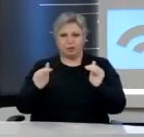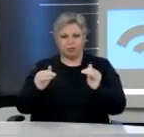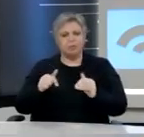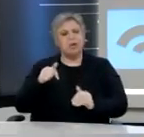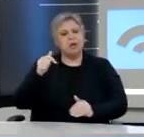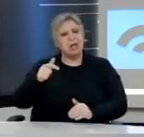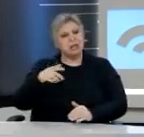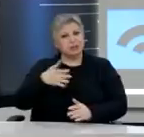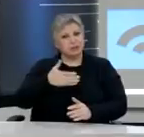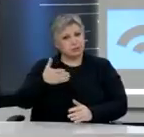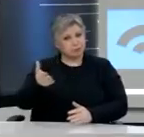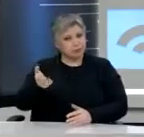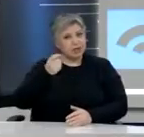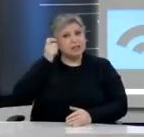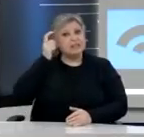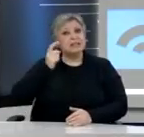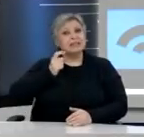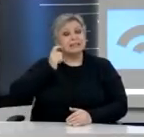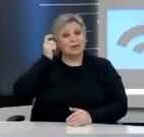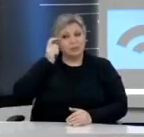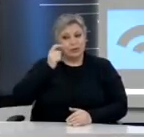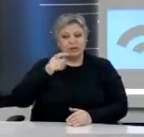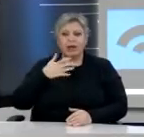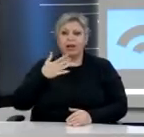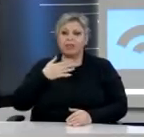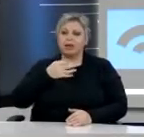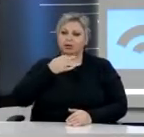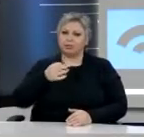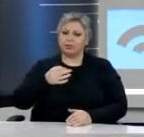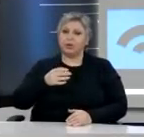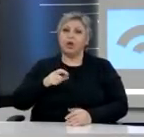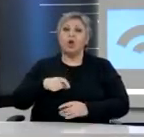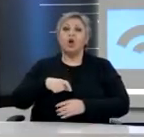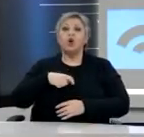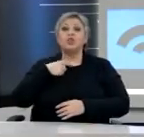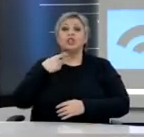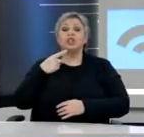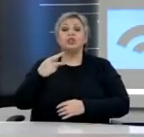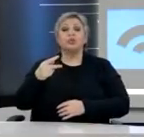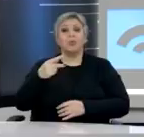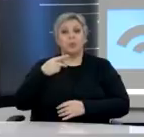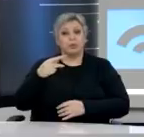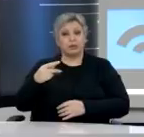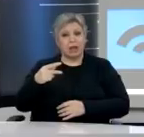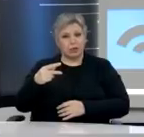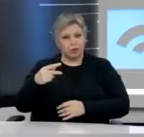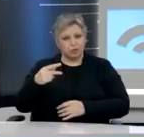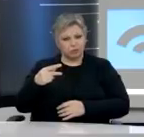το σκεφτείτε. Πάντως ο κύριος Κουμουτσάκος σε επίκαιρη ερώτηση που κατέθεσε η Νέα